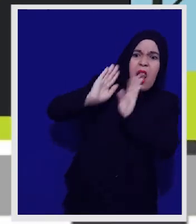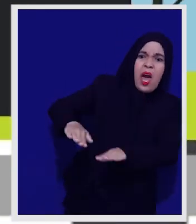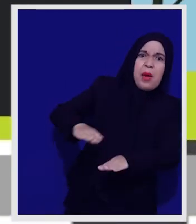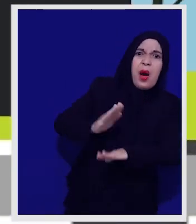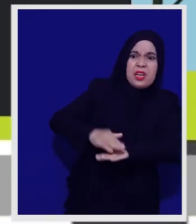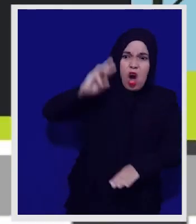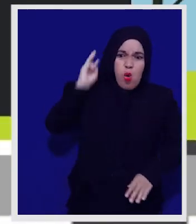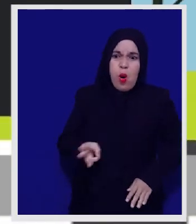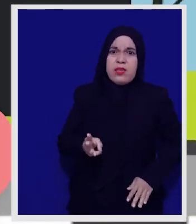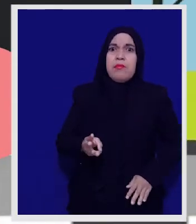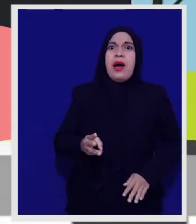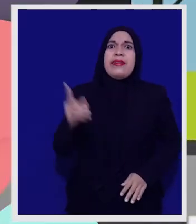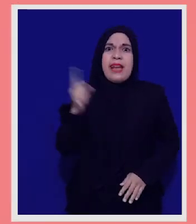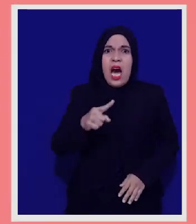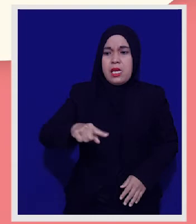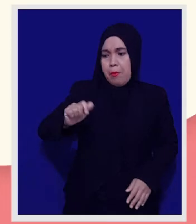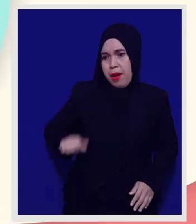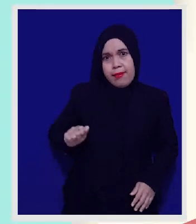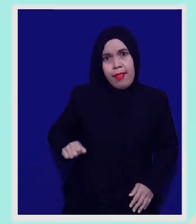pengadilan.